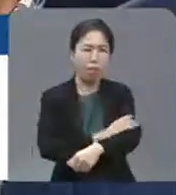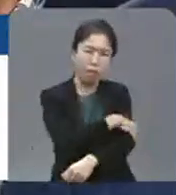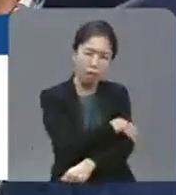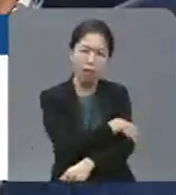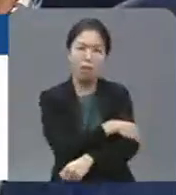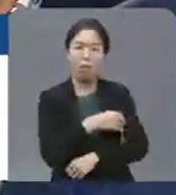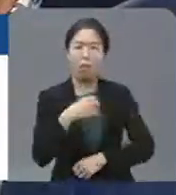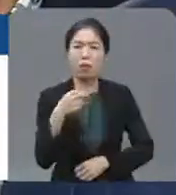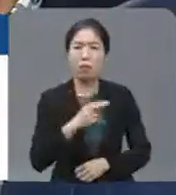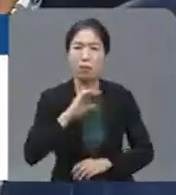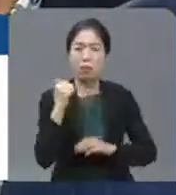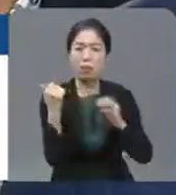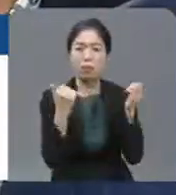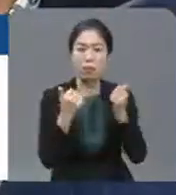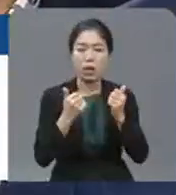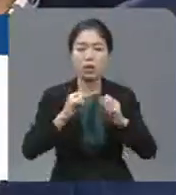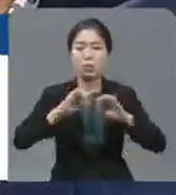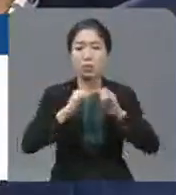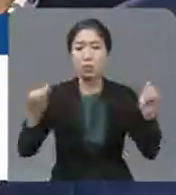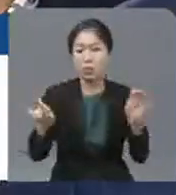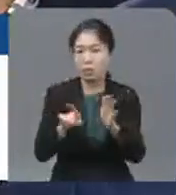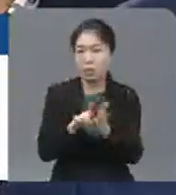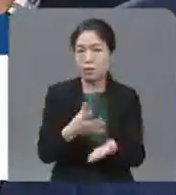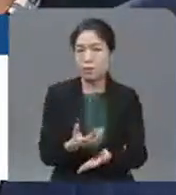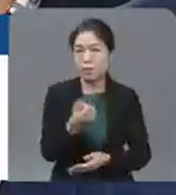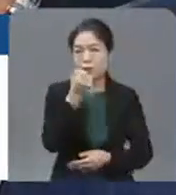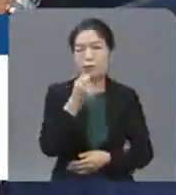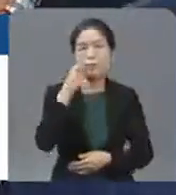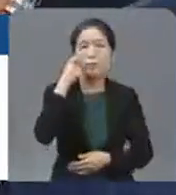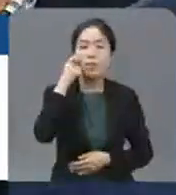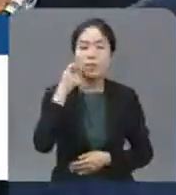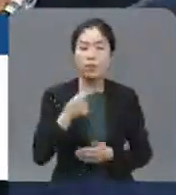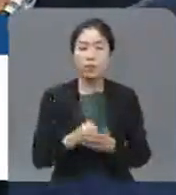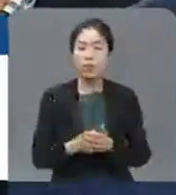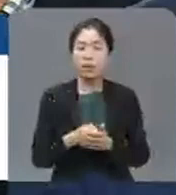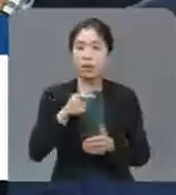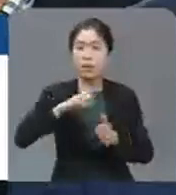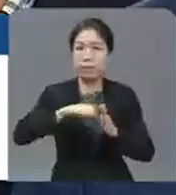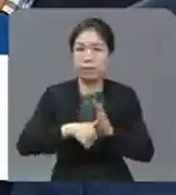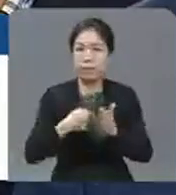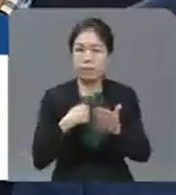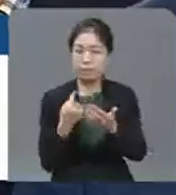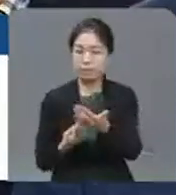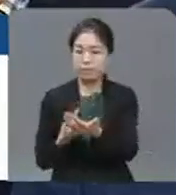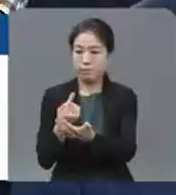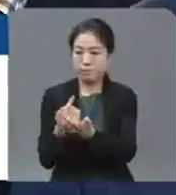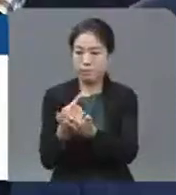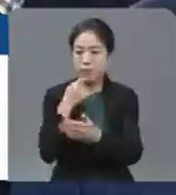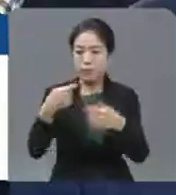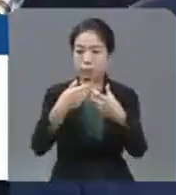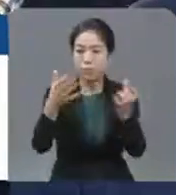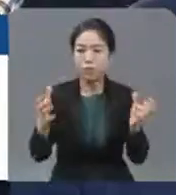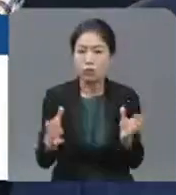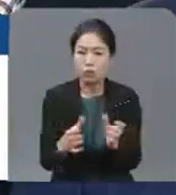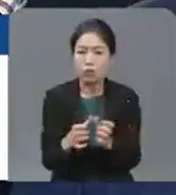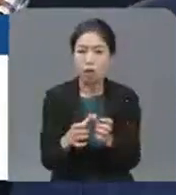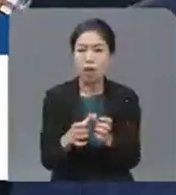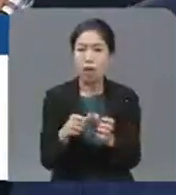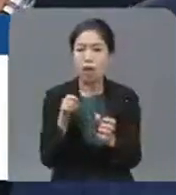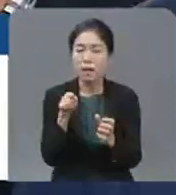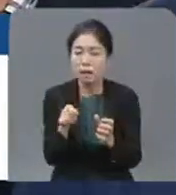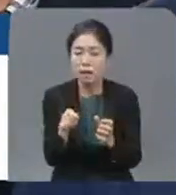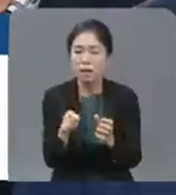있고 국회는 국민의 신뢰를 얻지 못하고 있습니다 이런 때 제가 몸담은